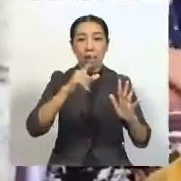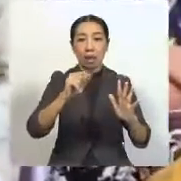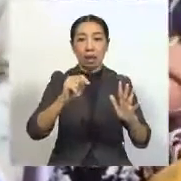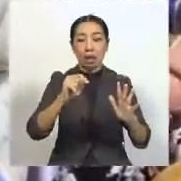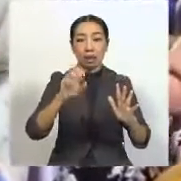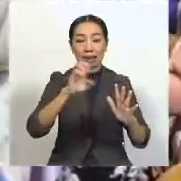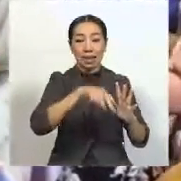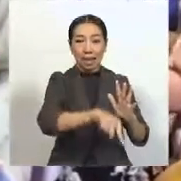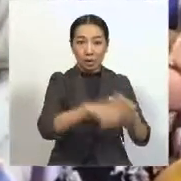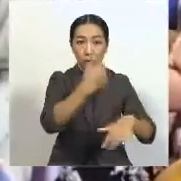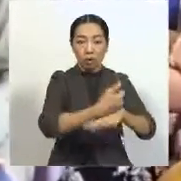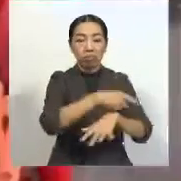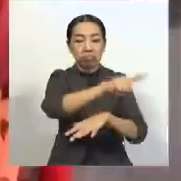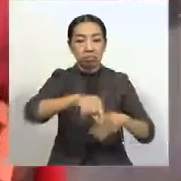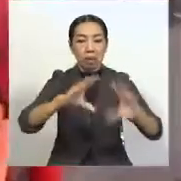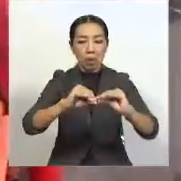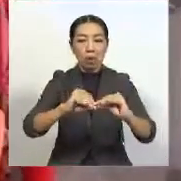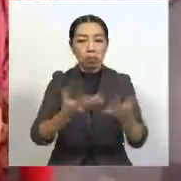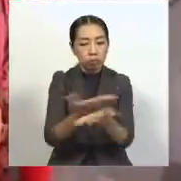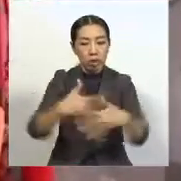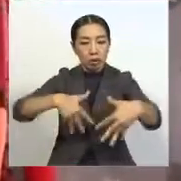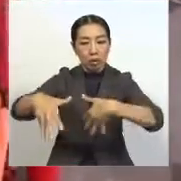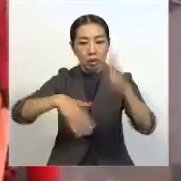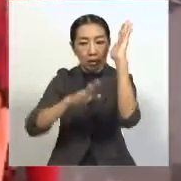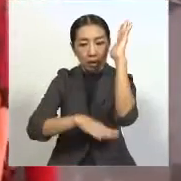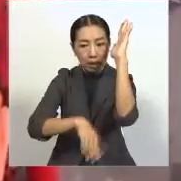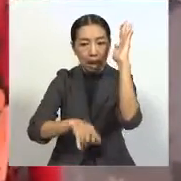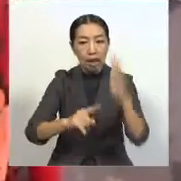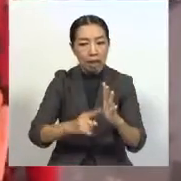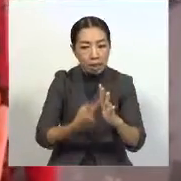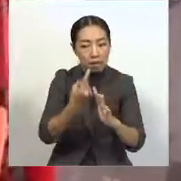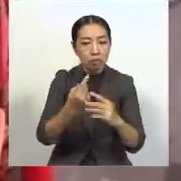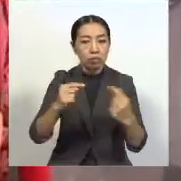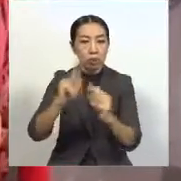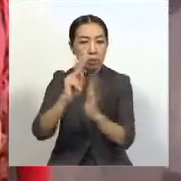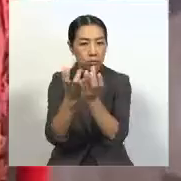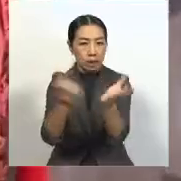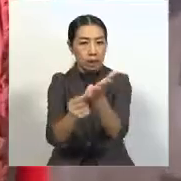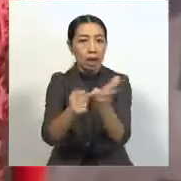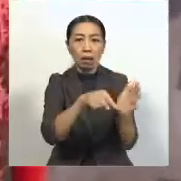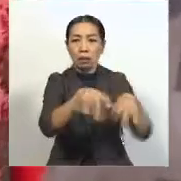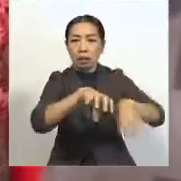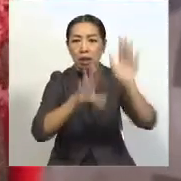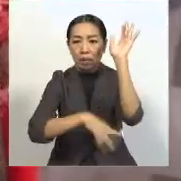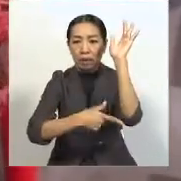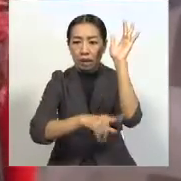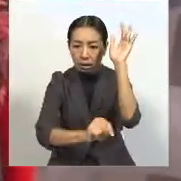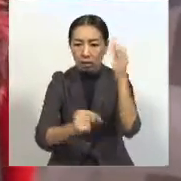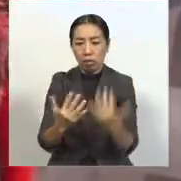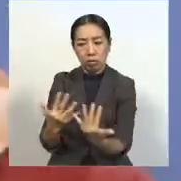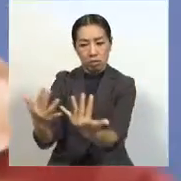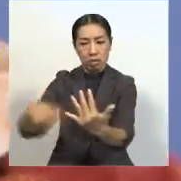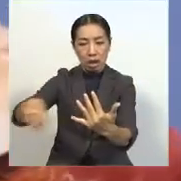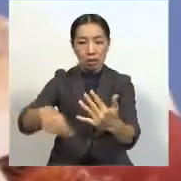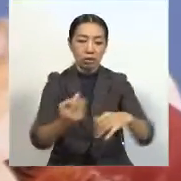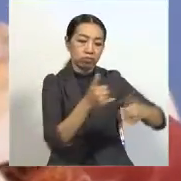าพลวัตแก้ปัญหาจังหวัดชายแดนภาคใต้สู่นับหนึ่งรัฐธรรมนูญใหม่ที่จังหวัดปัตตานีก็มีการพูดคุยแลกเปลี่ยน